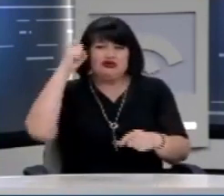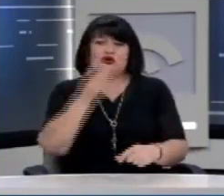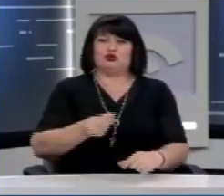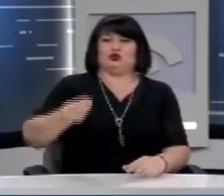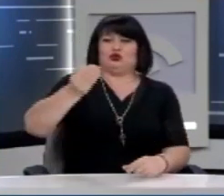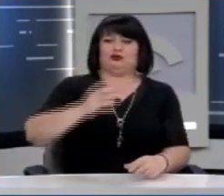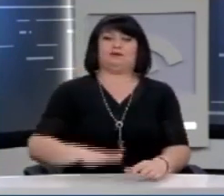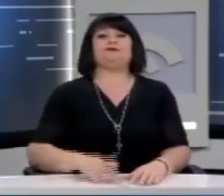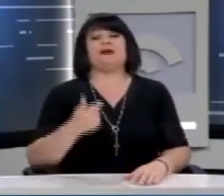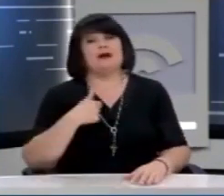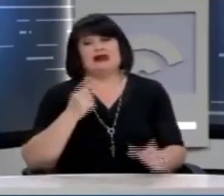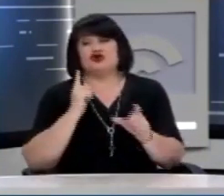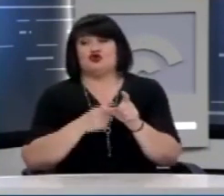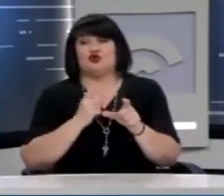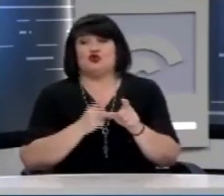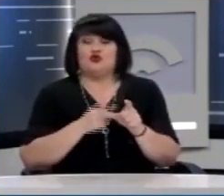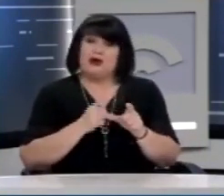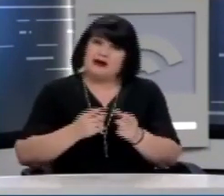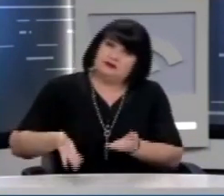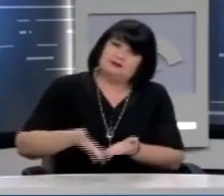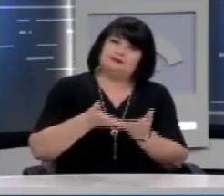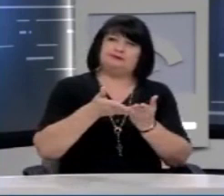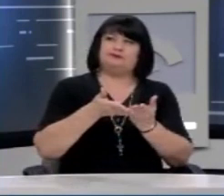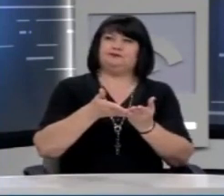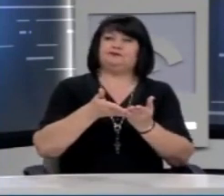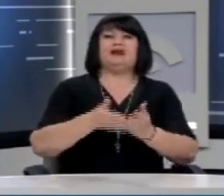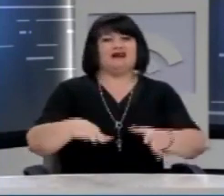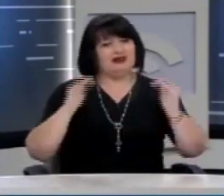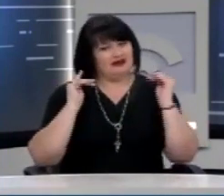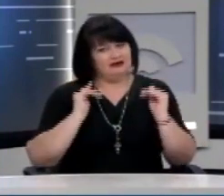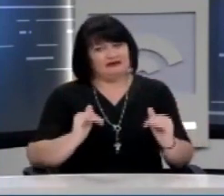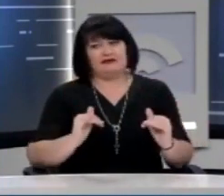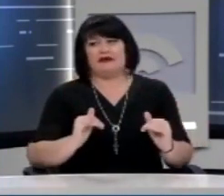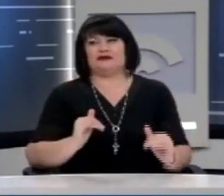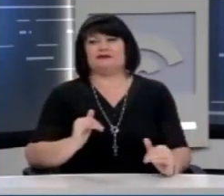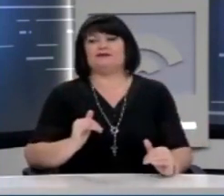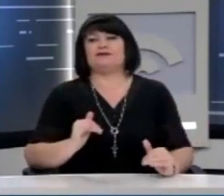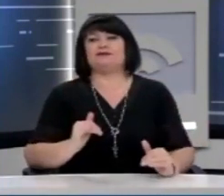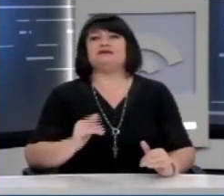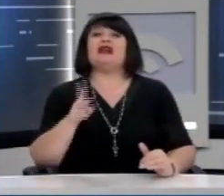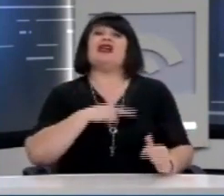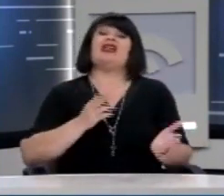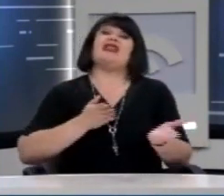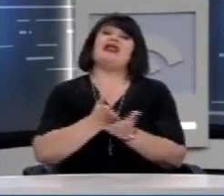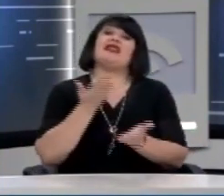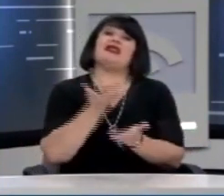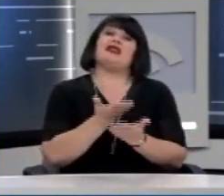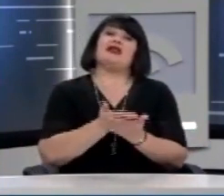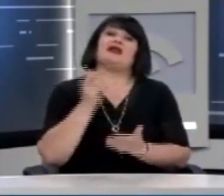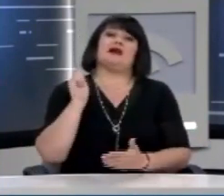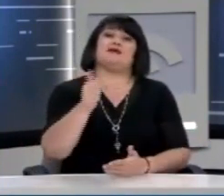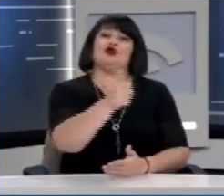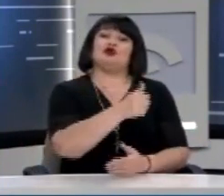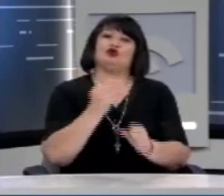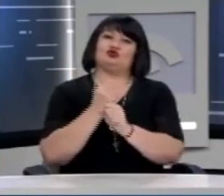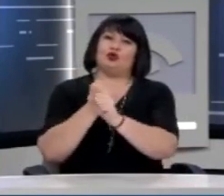δύσκολες. Το Κομμουνιστικό Κόμμα στήριξε και θα συνεχίσει να στηρίζει τα δίκαια αιτήματα των